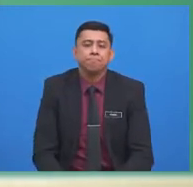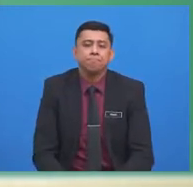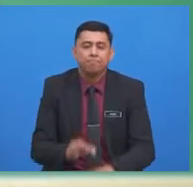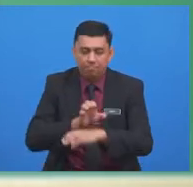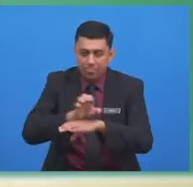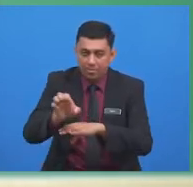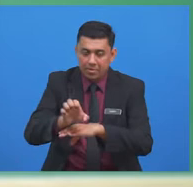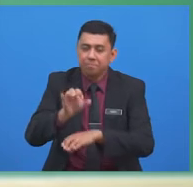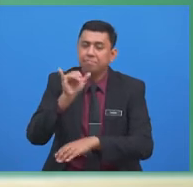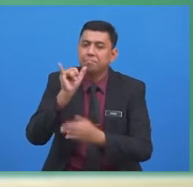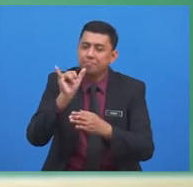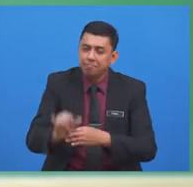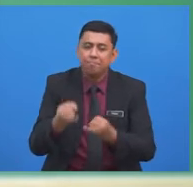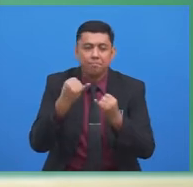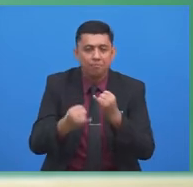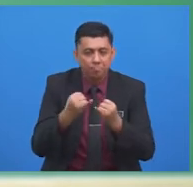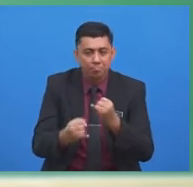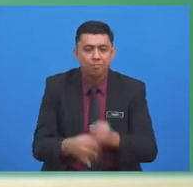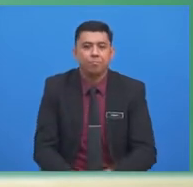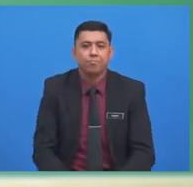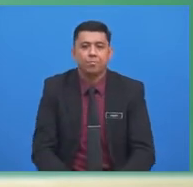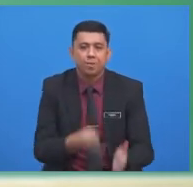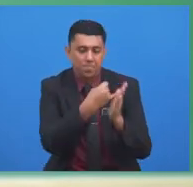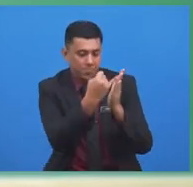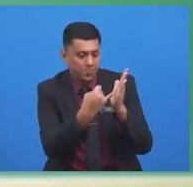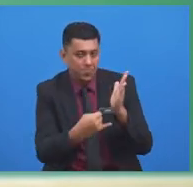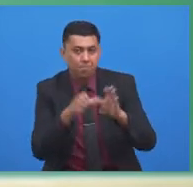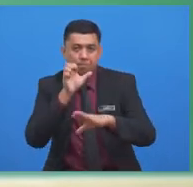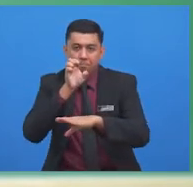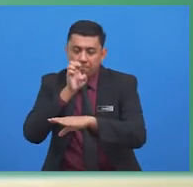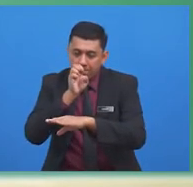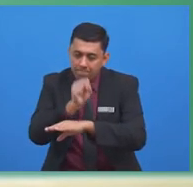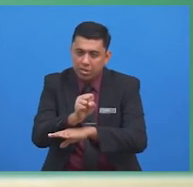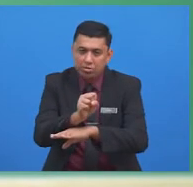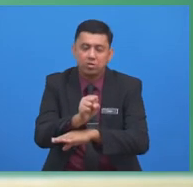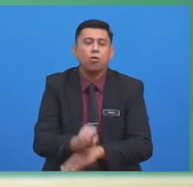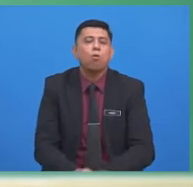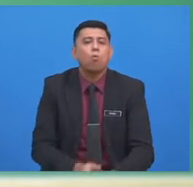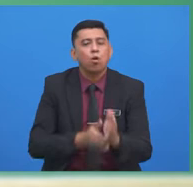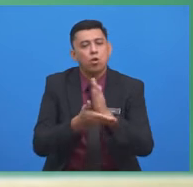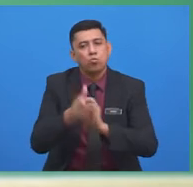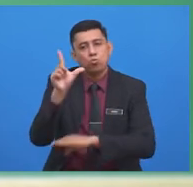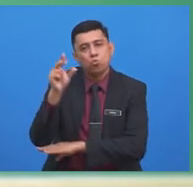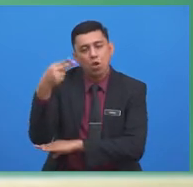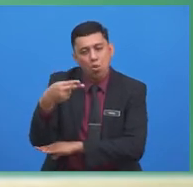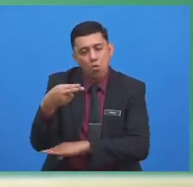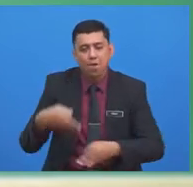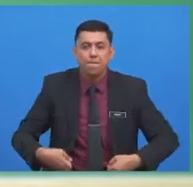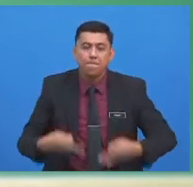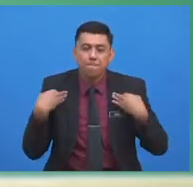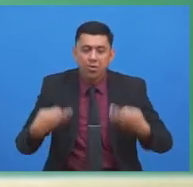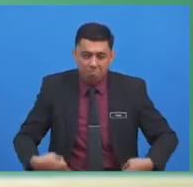Kesan Lulu Hawa yang terakhir ialah pengukiran batuan terutamanya oleh Lulu Hawa fizikal